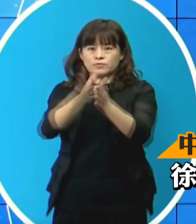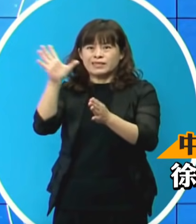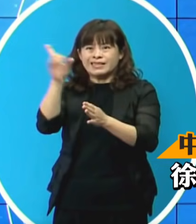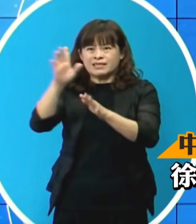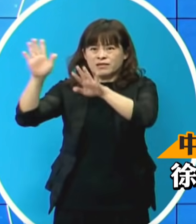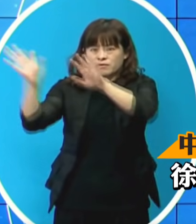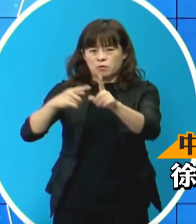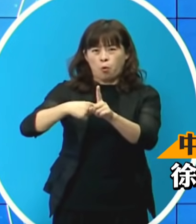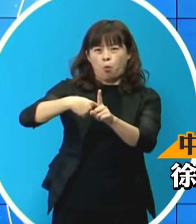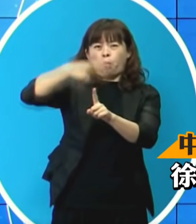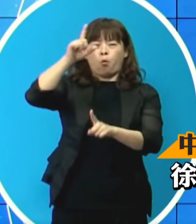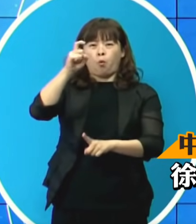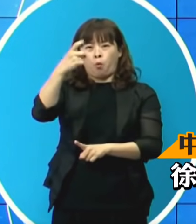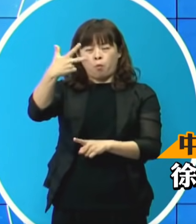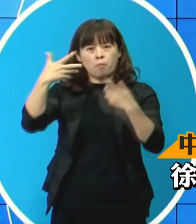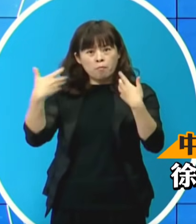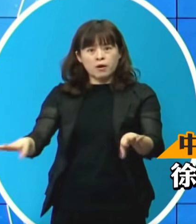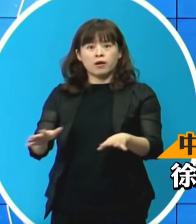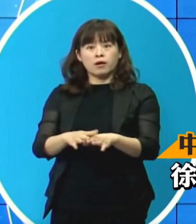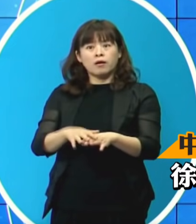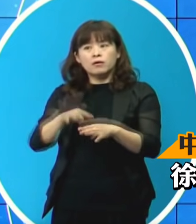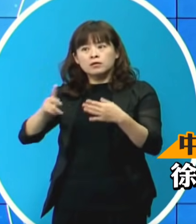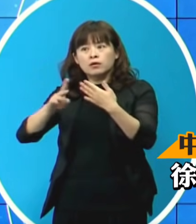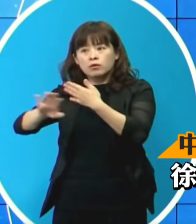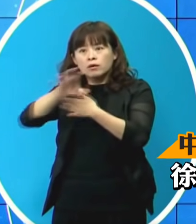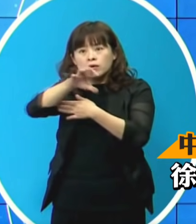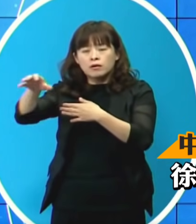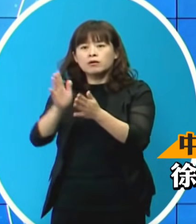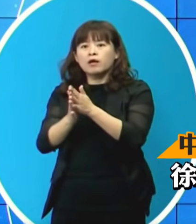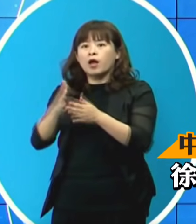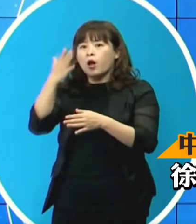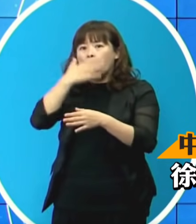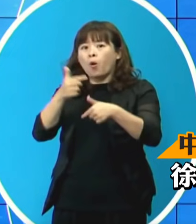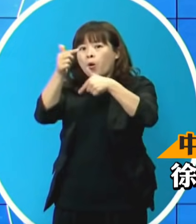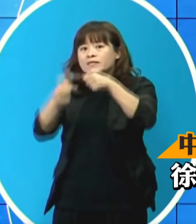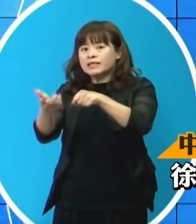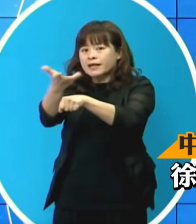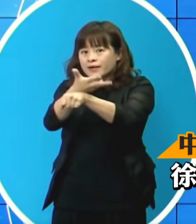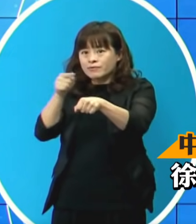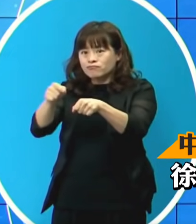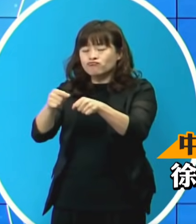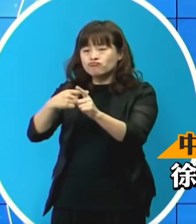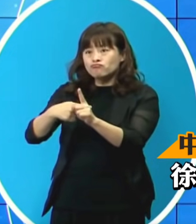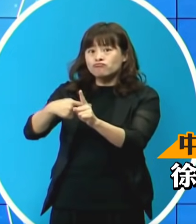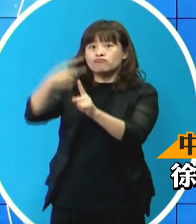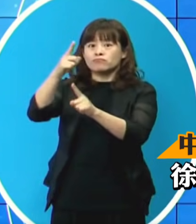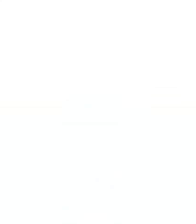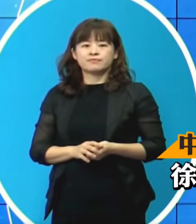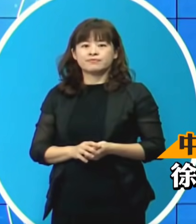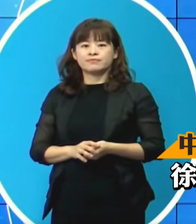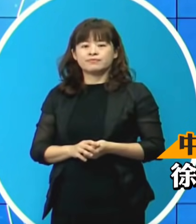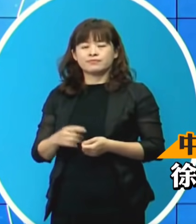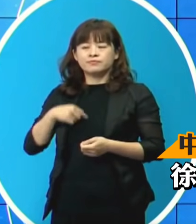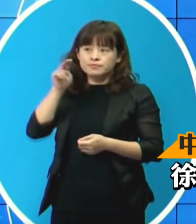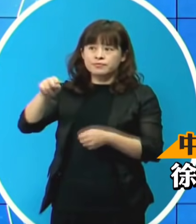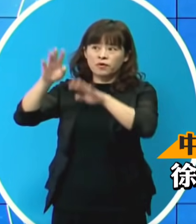风有高达17级以上。那另外比较强的阵风呢，还有彭佳屿，彭佳屿的最大阵风也有来到12级。